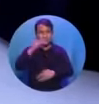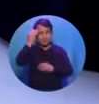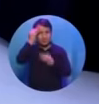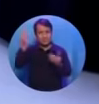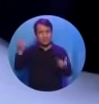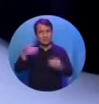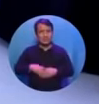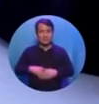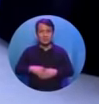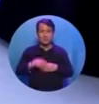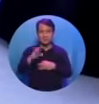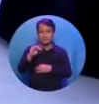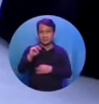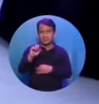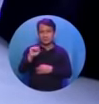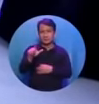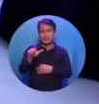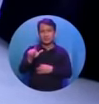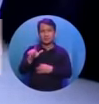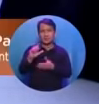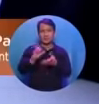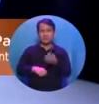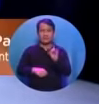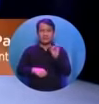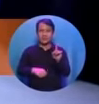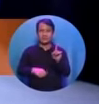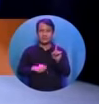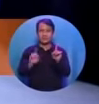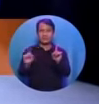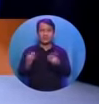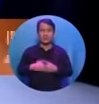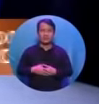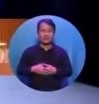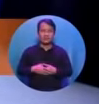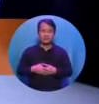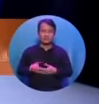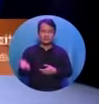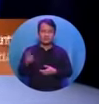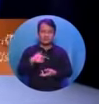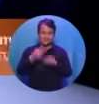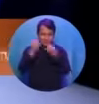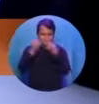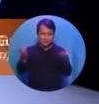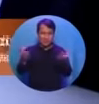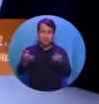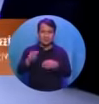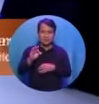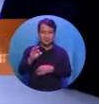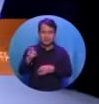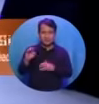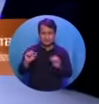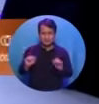kalaman sa Signal Channel 1. Sa mga nanonood by Facebook